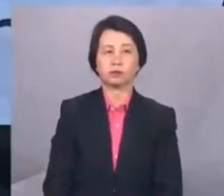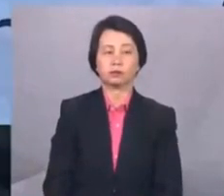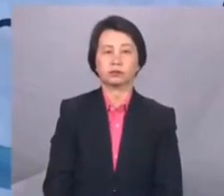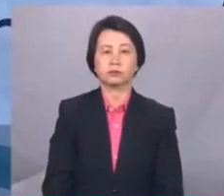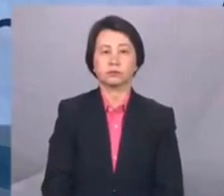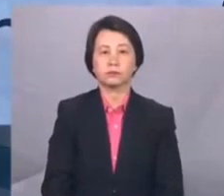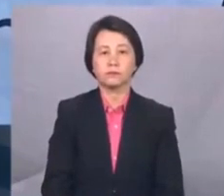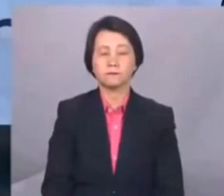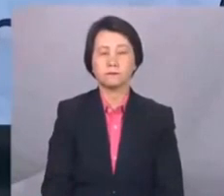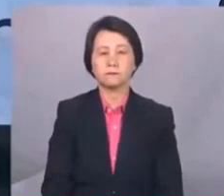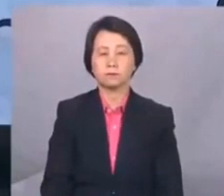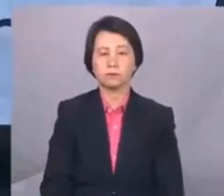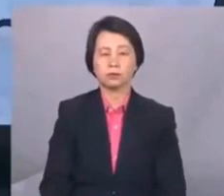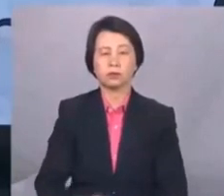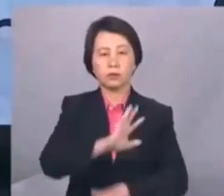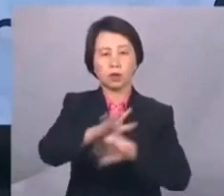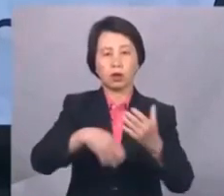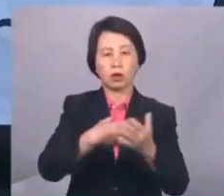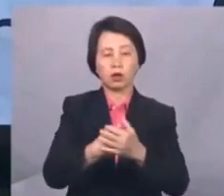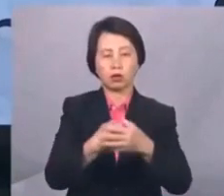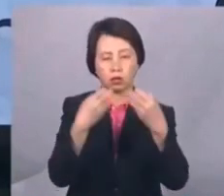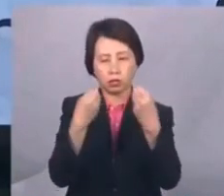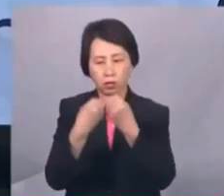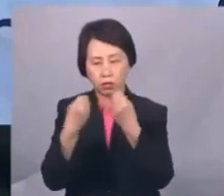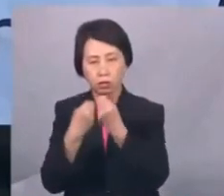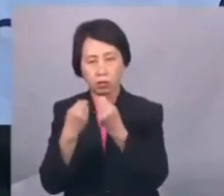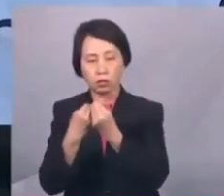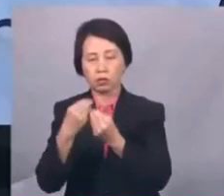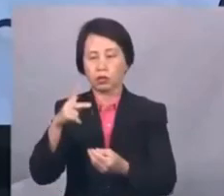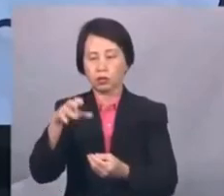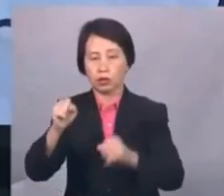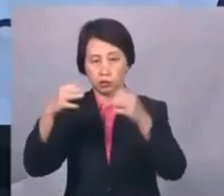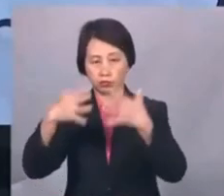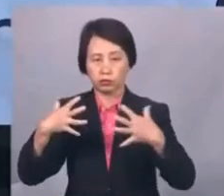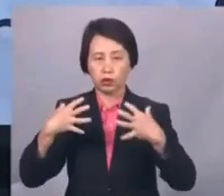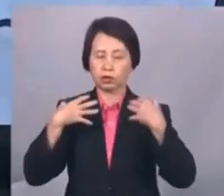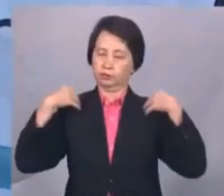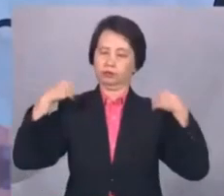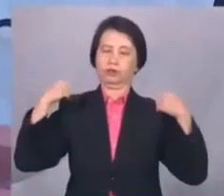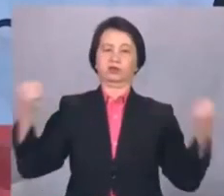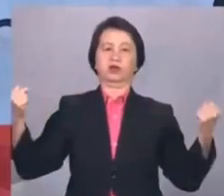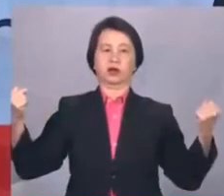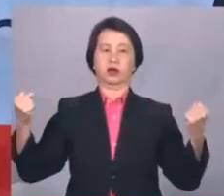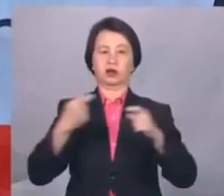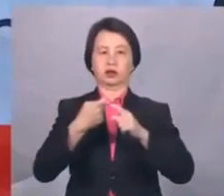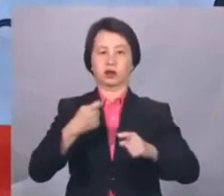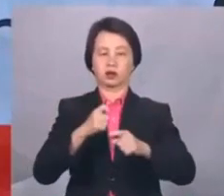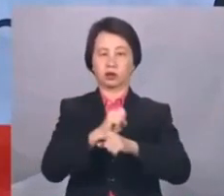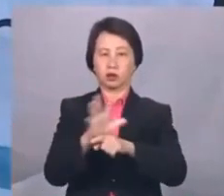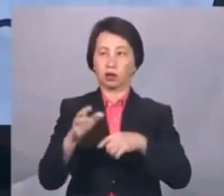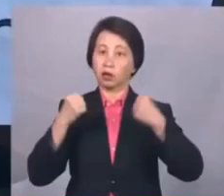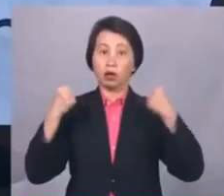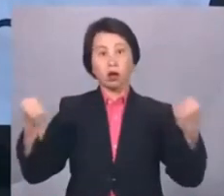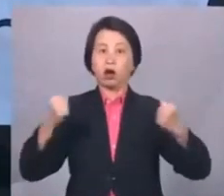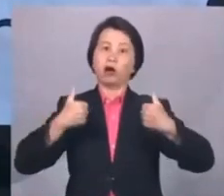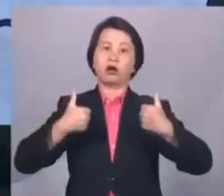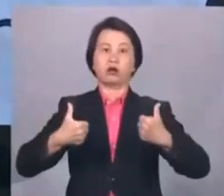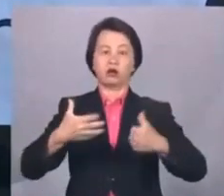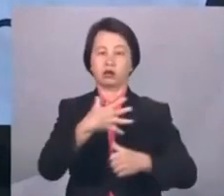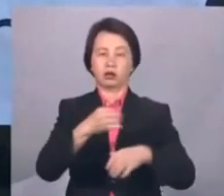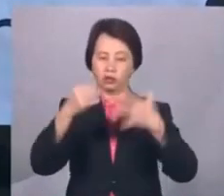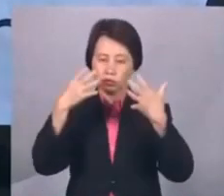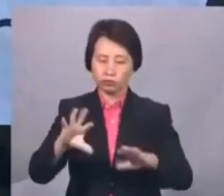hari ini ini menjadikan jumlah clipquis yang telah pulih sepenuhnya rapper jangkitan qobid 19